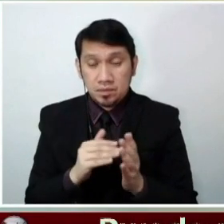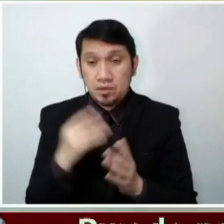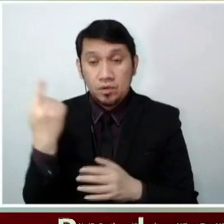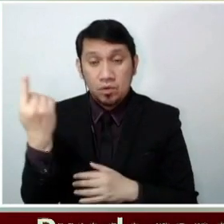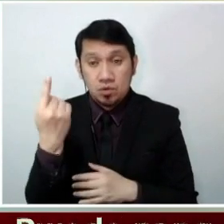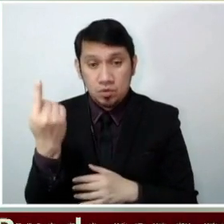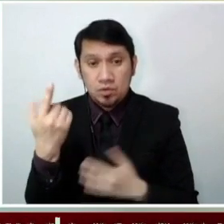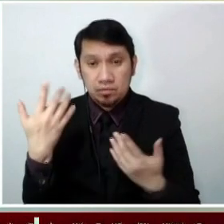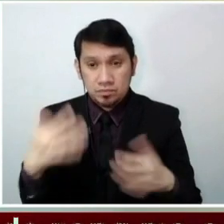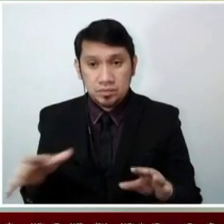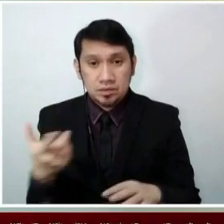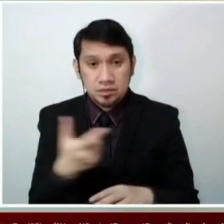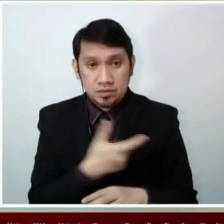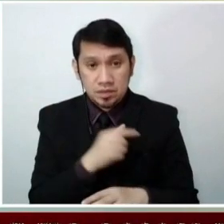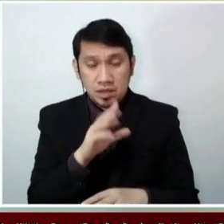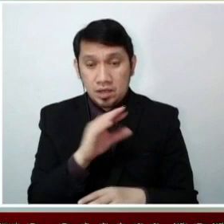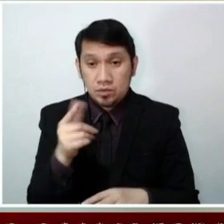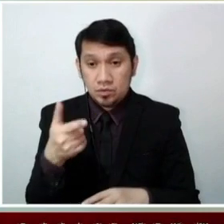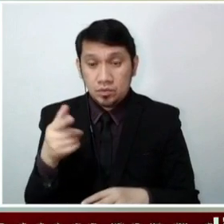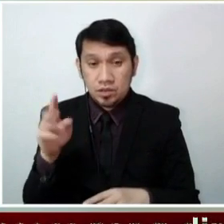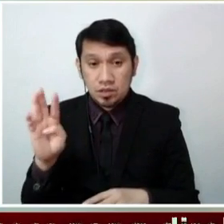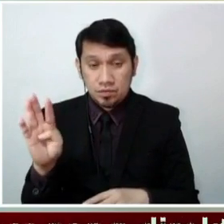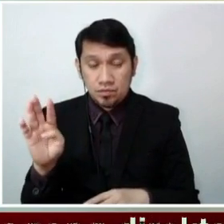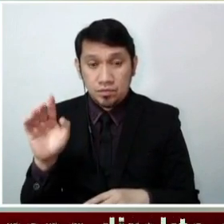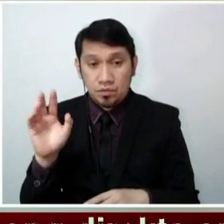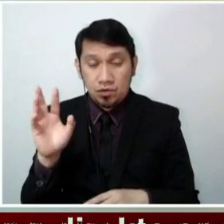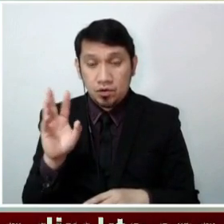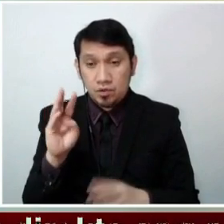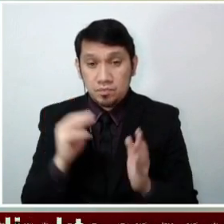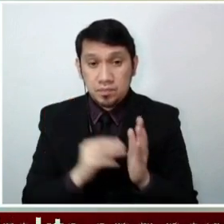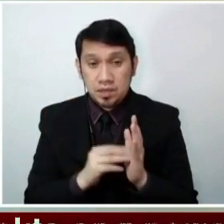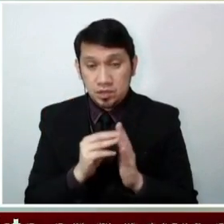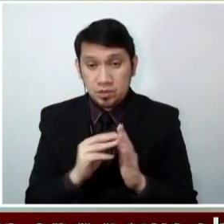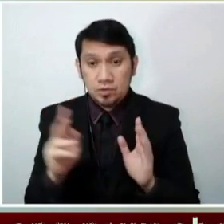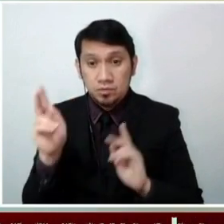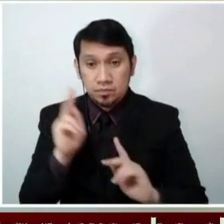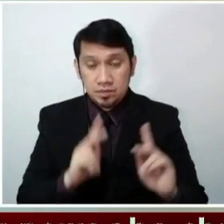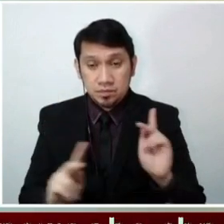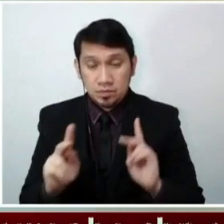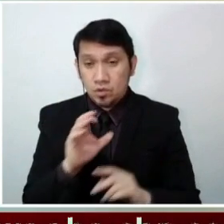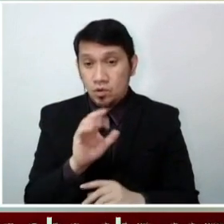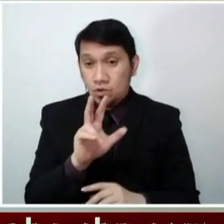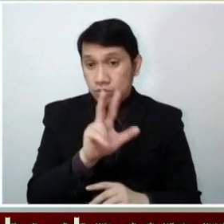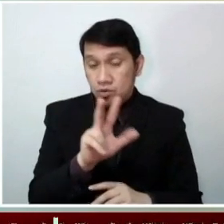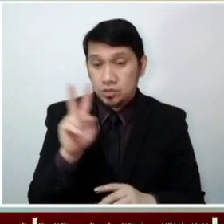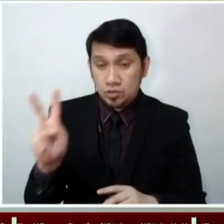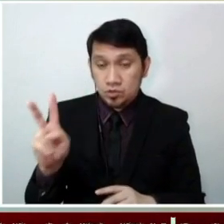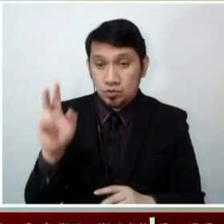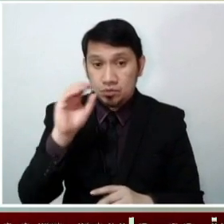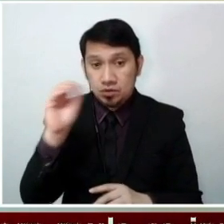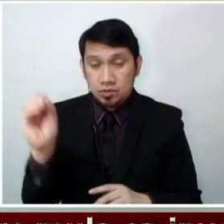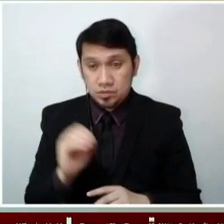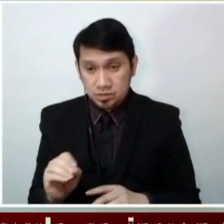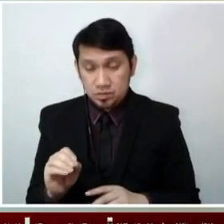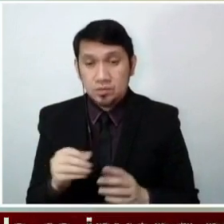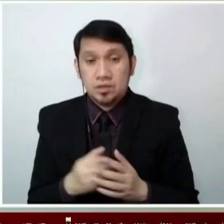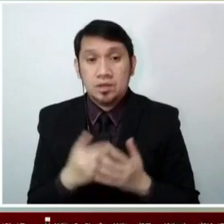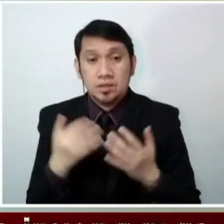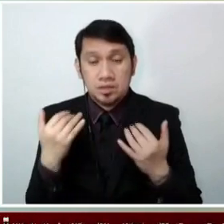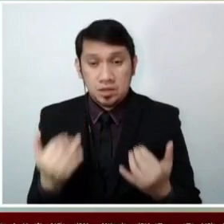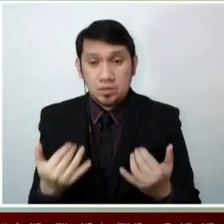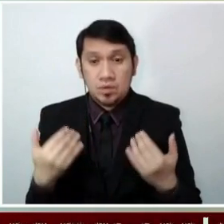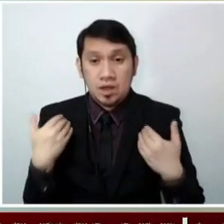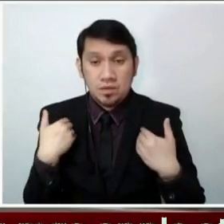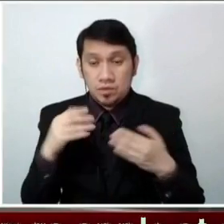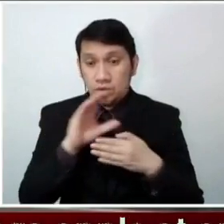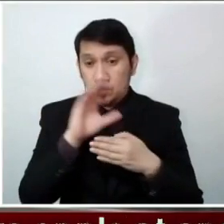ang naituturok at halos 24.7 milyong Pilipino o 32% pa lang ng 70% ng populasyon ang may